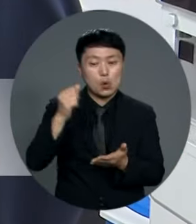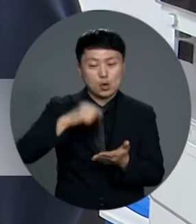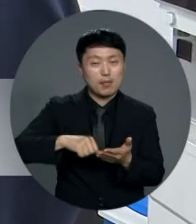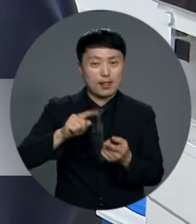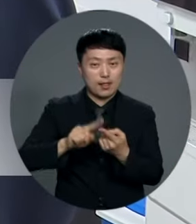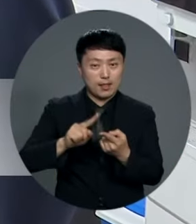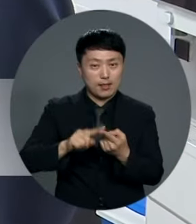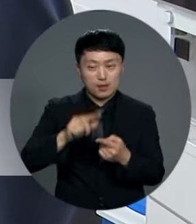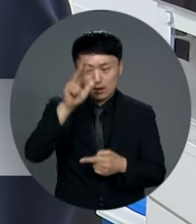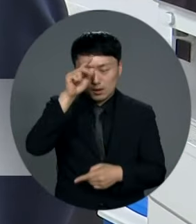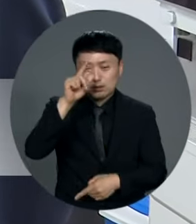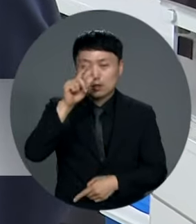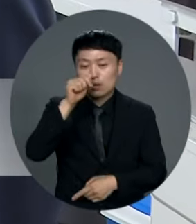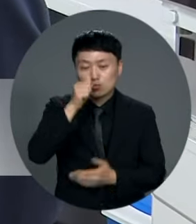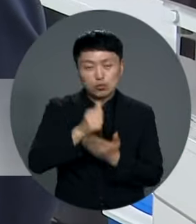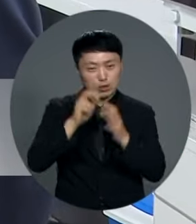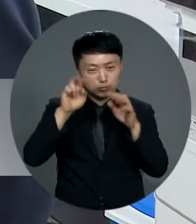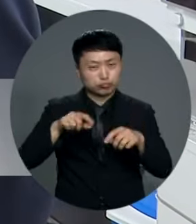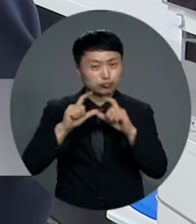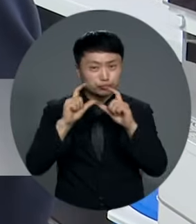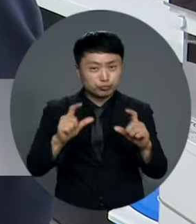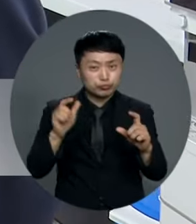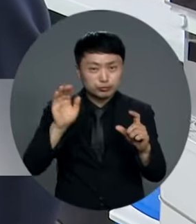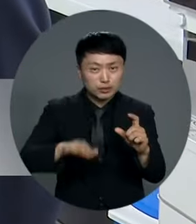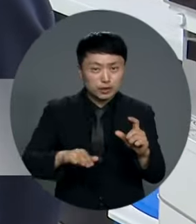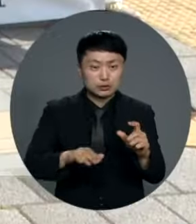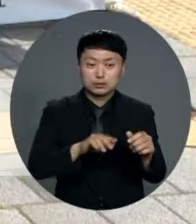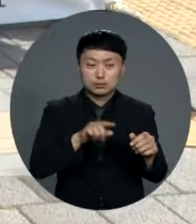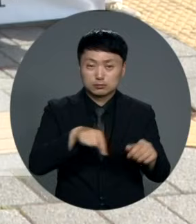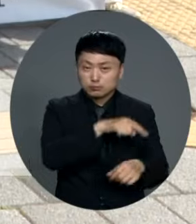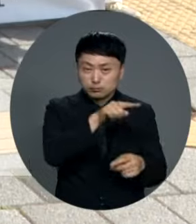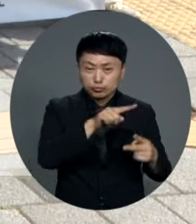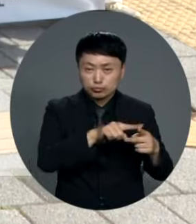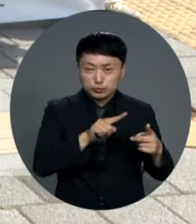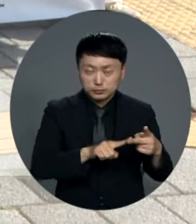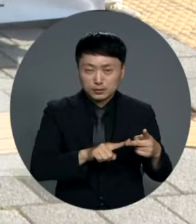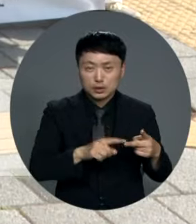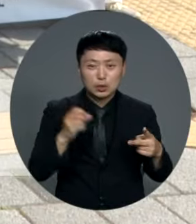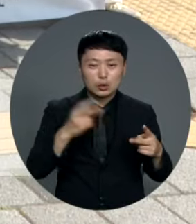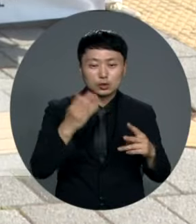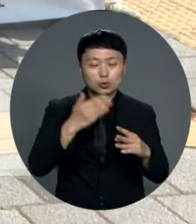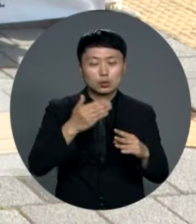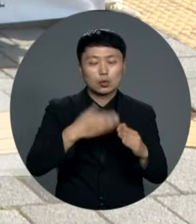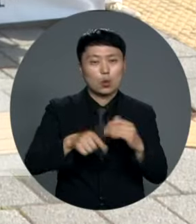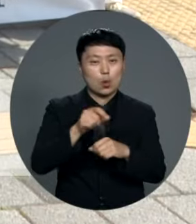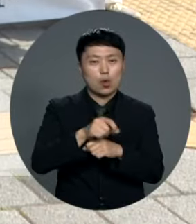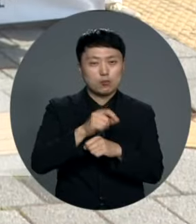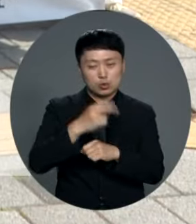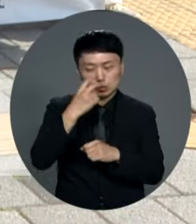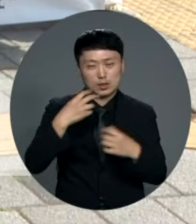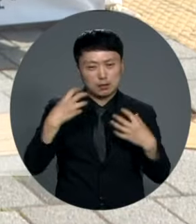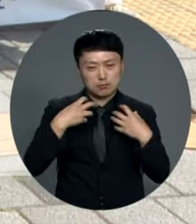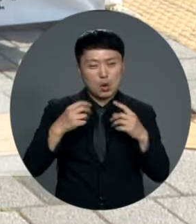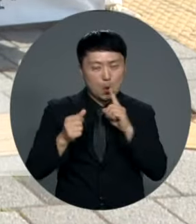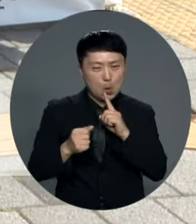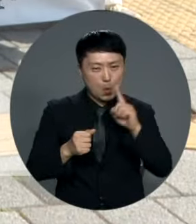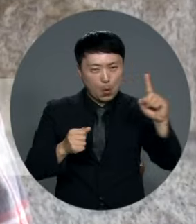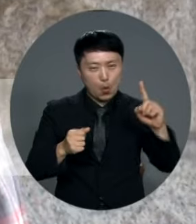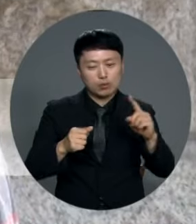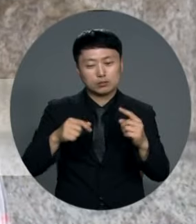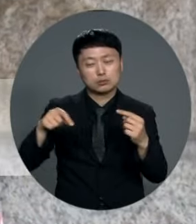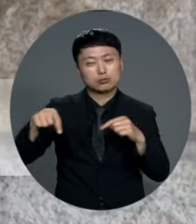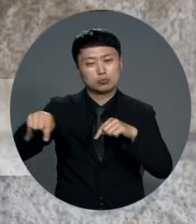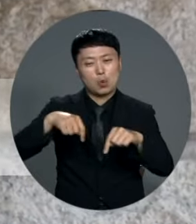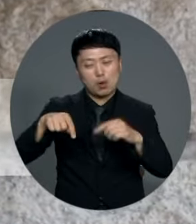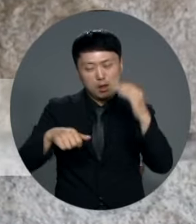대해 경찰이 무혐의 처분을 내렸지만 이들이 홍 시장을 다시 고위공직자 범죄수사처에 수사 의뢰해 지정 운영에